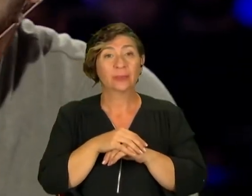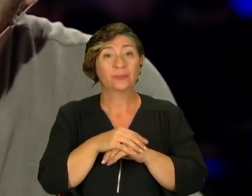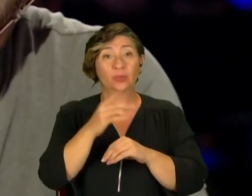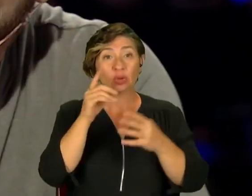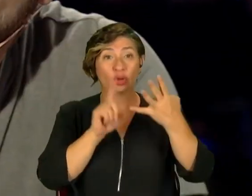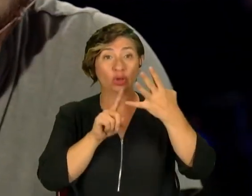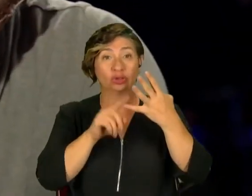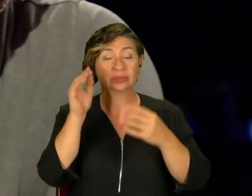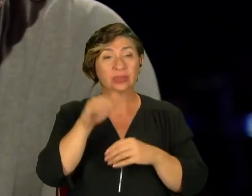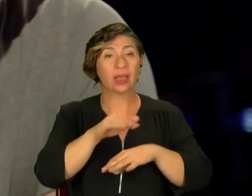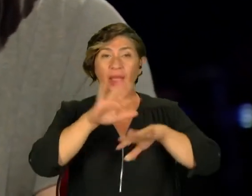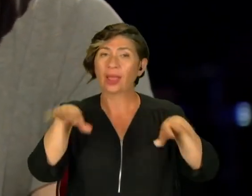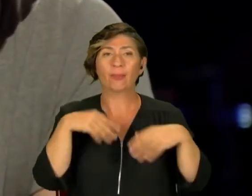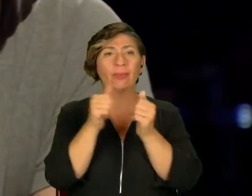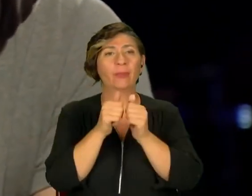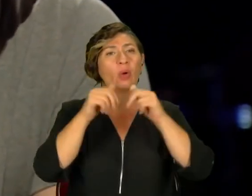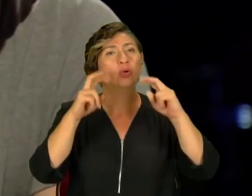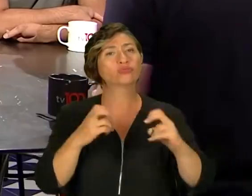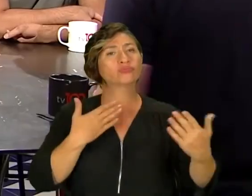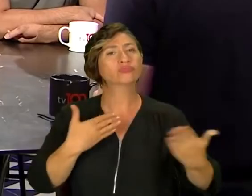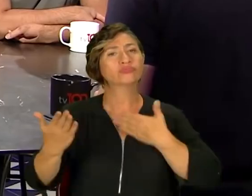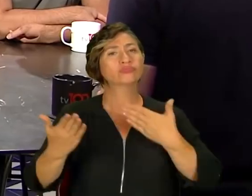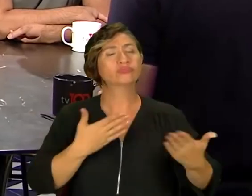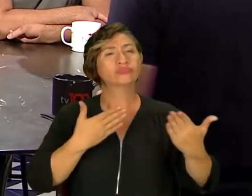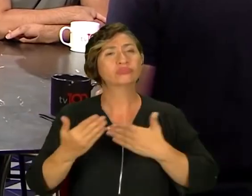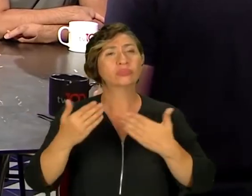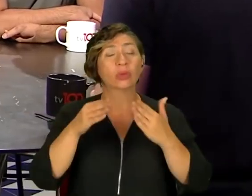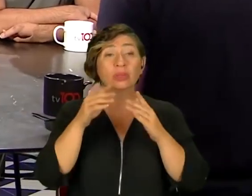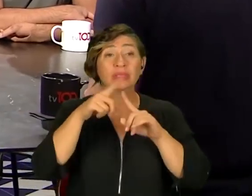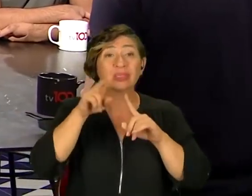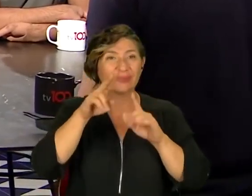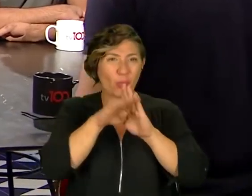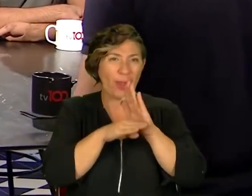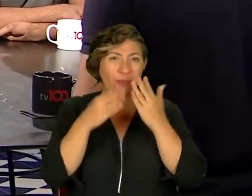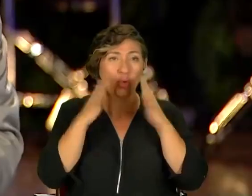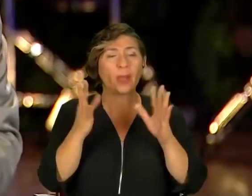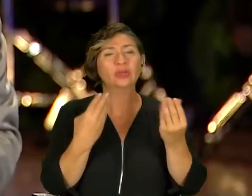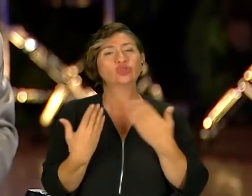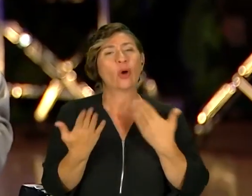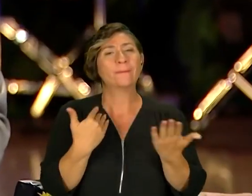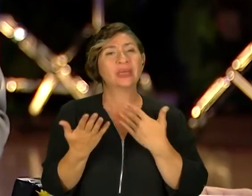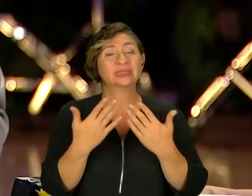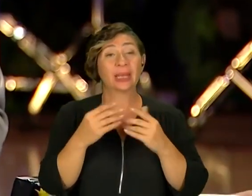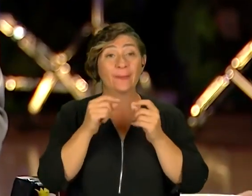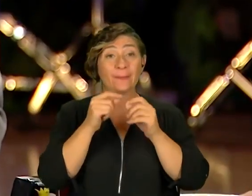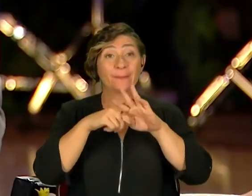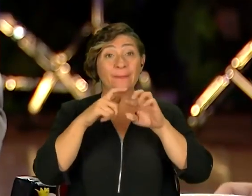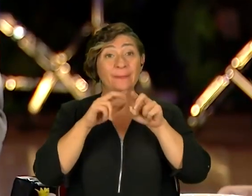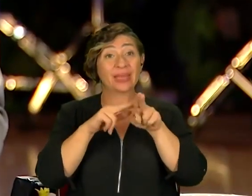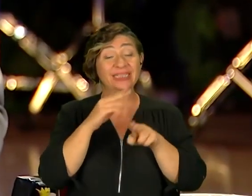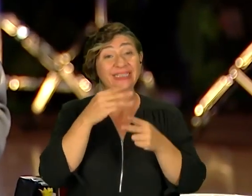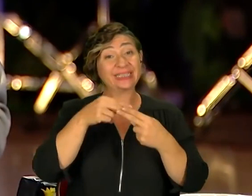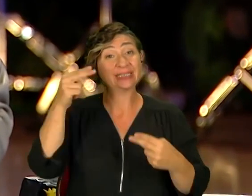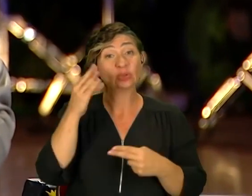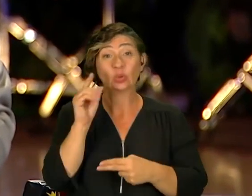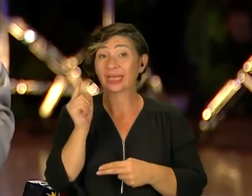Berk de dördüncü geldi. Biz hep birlikte burada oturduk, muhabbet etmeye başladık. Program yok ama konuşuyoruz. Fakat Berk'in hikayesi